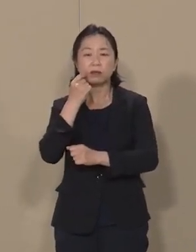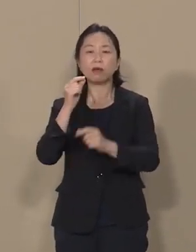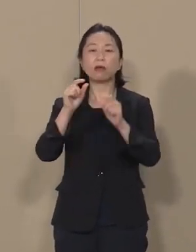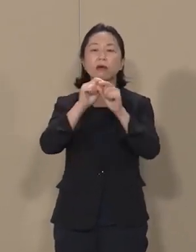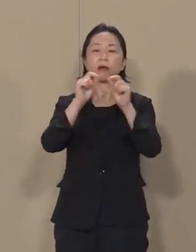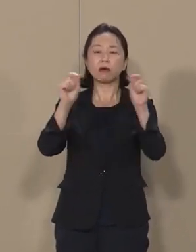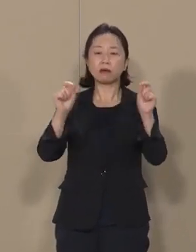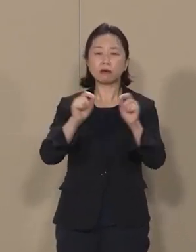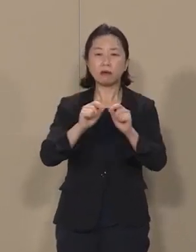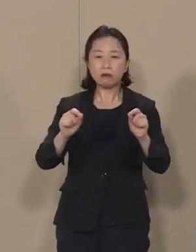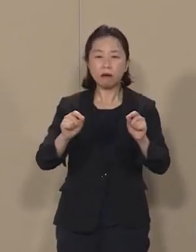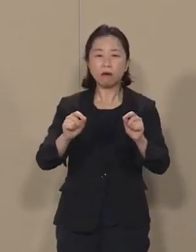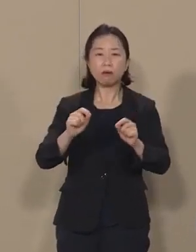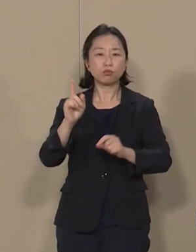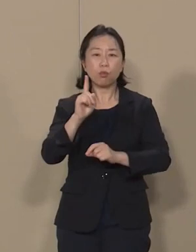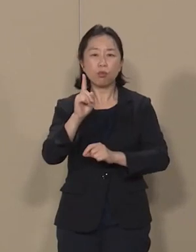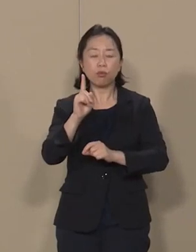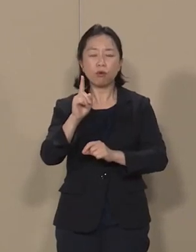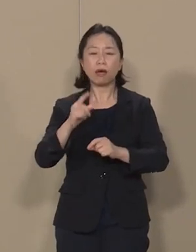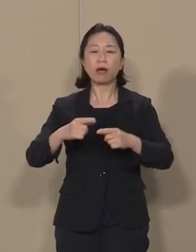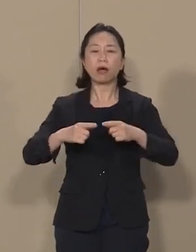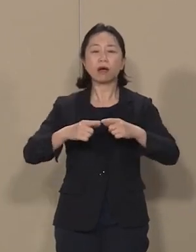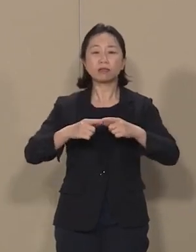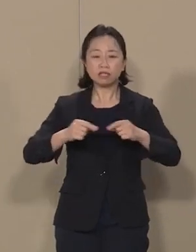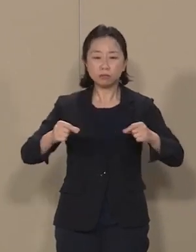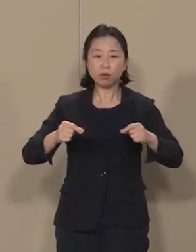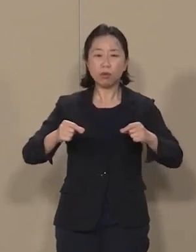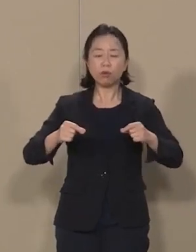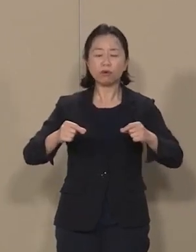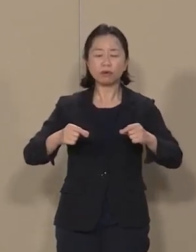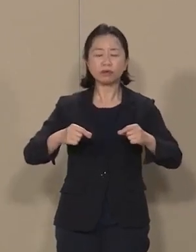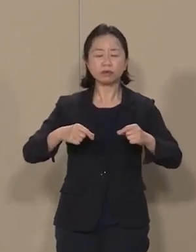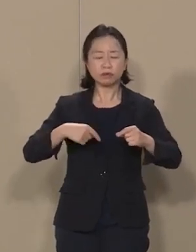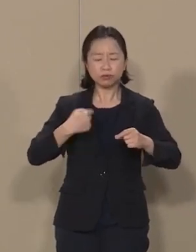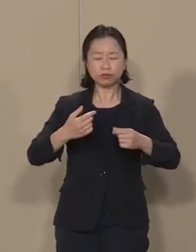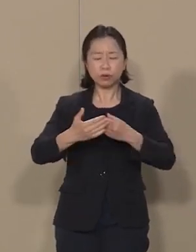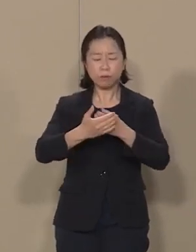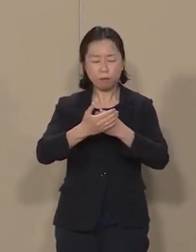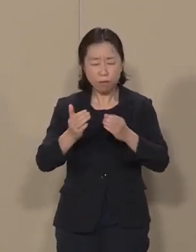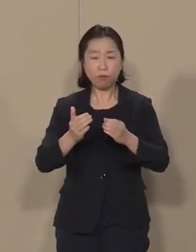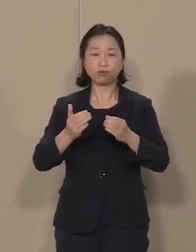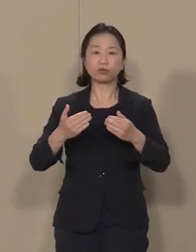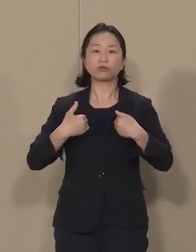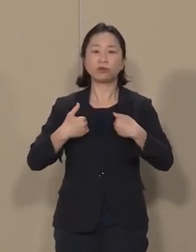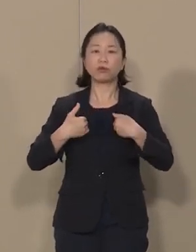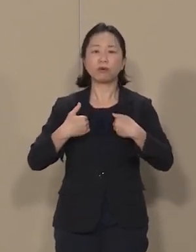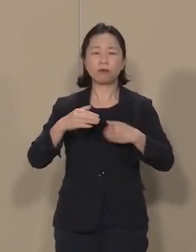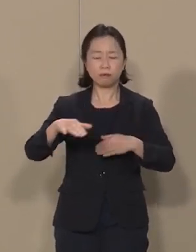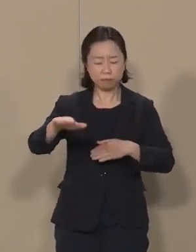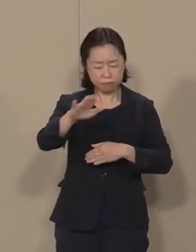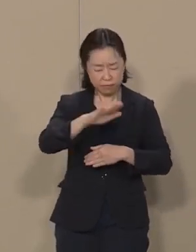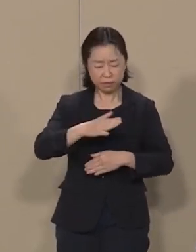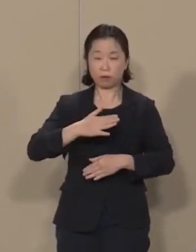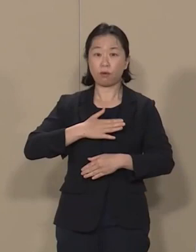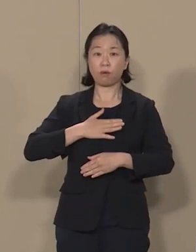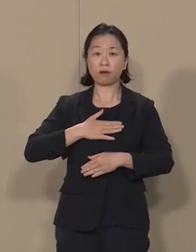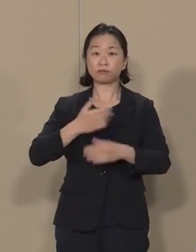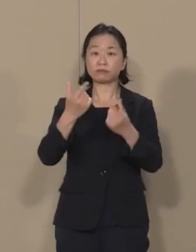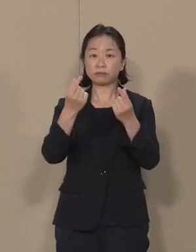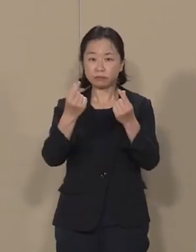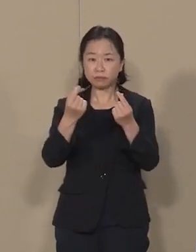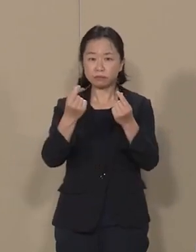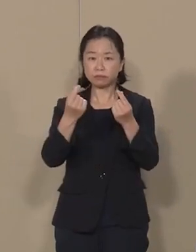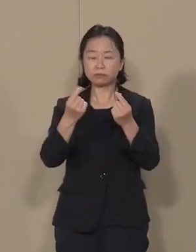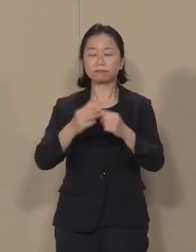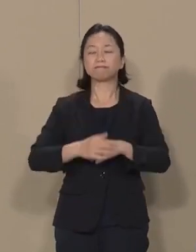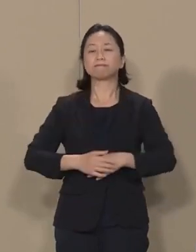自主防衛もうやっていかなければいけないということはこれ誰でもわかることなんですところが